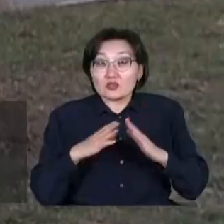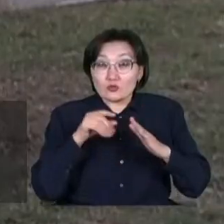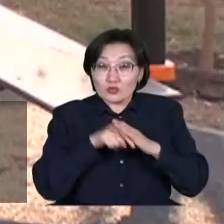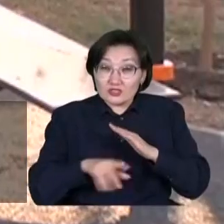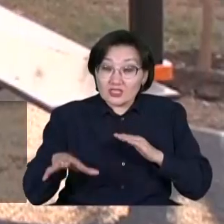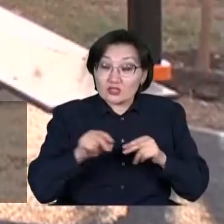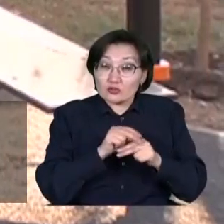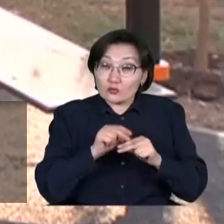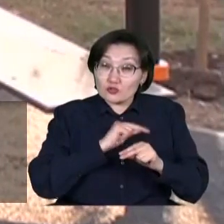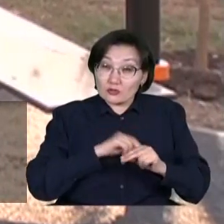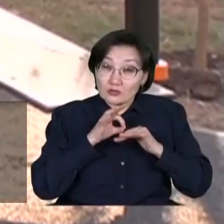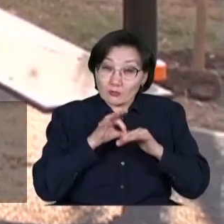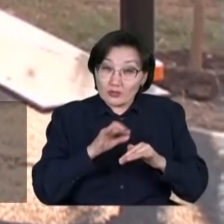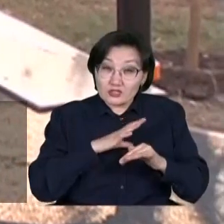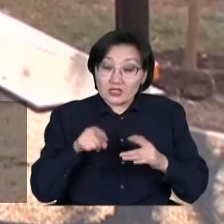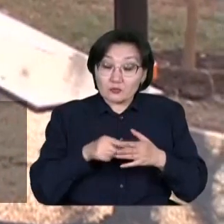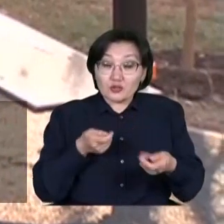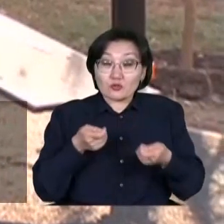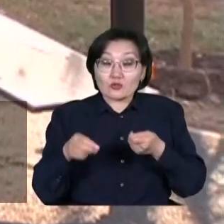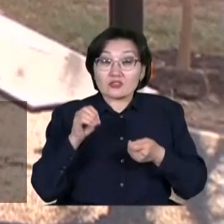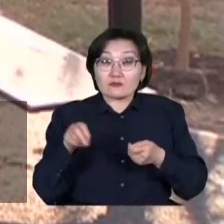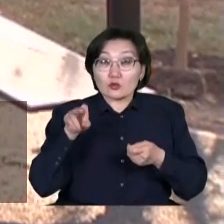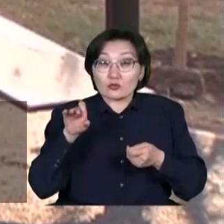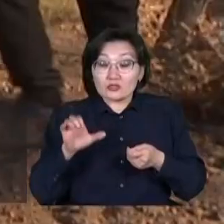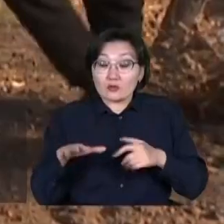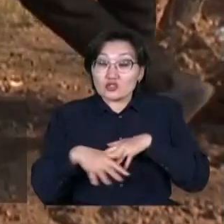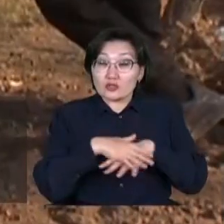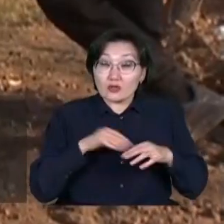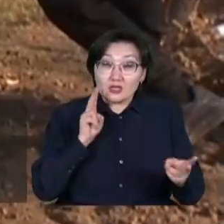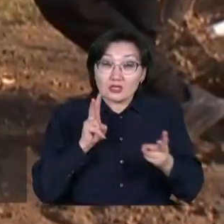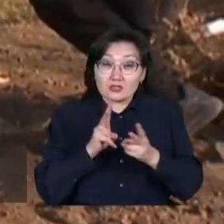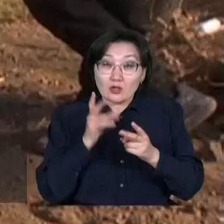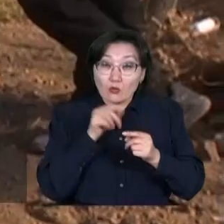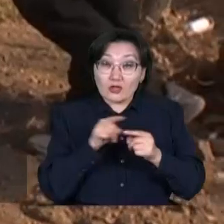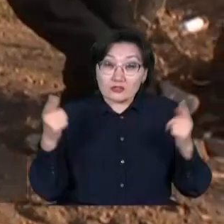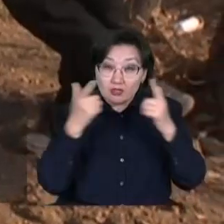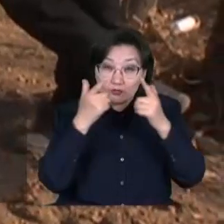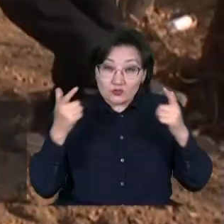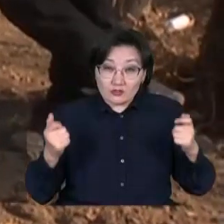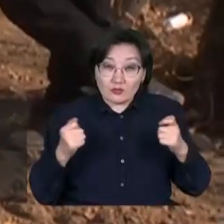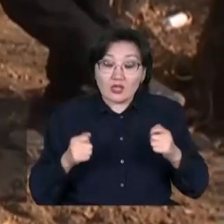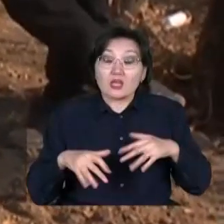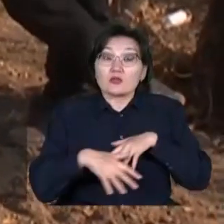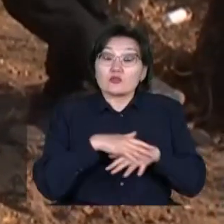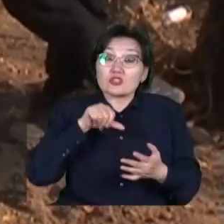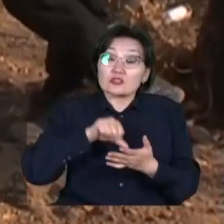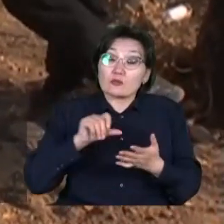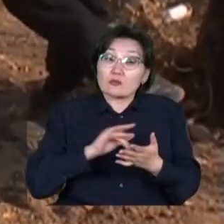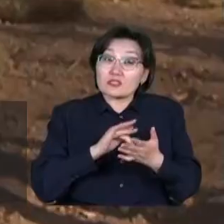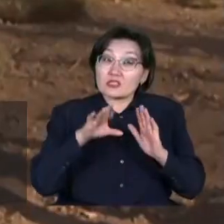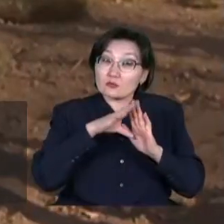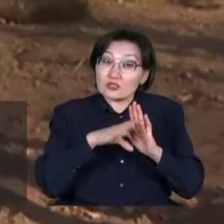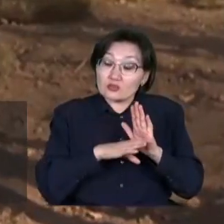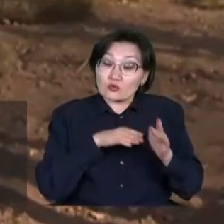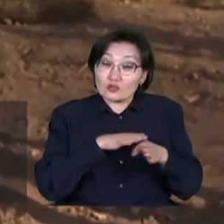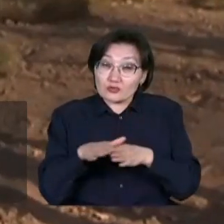жөндеу жүргізілген. Бұл туралы қала басшысы Ерболат Досаев халықпен кездесуінде айтты. Сонымен қатар, халық қатысатын бюджет бағдарламасын